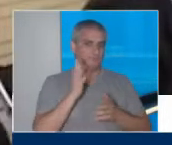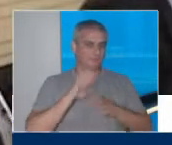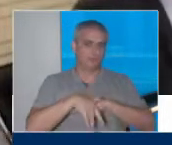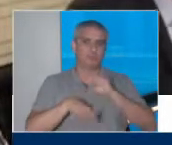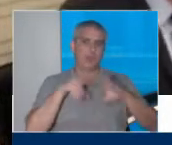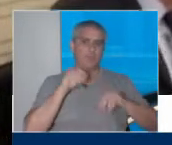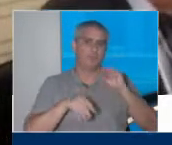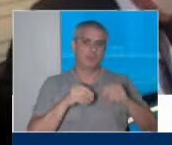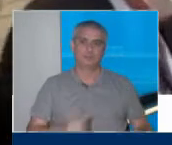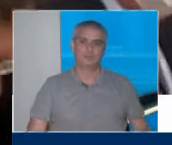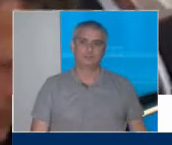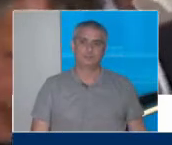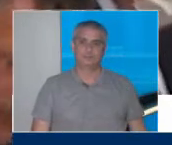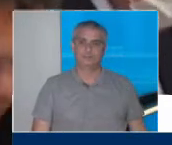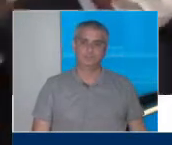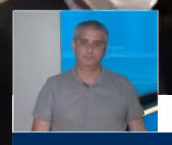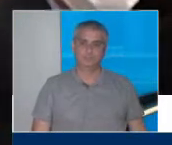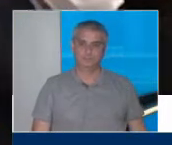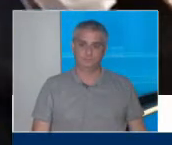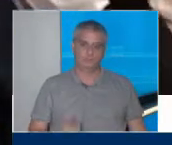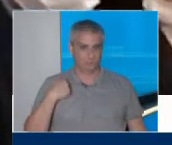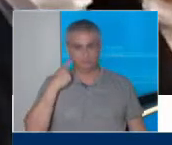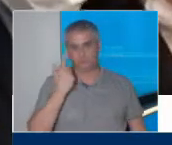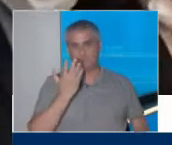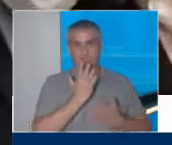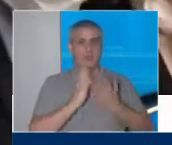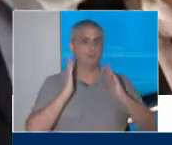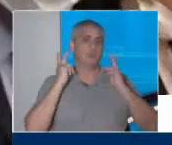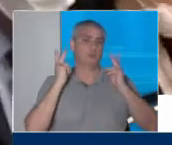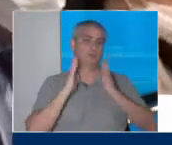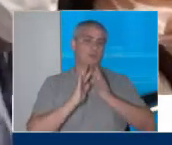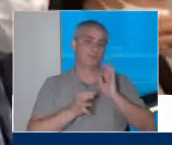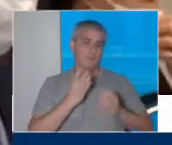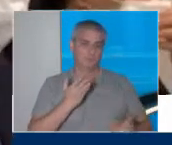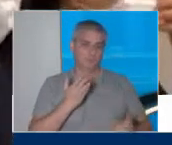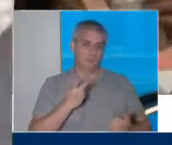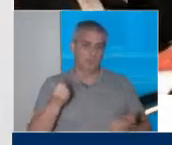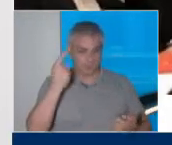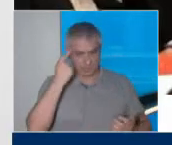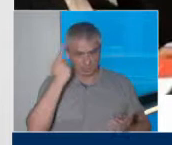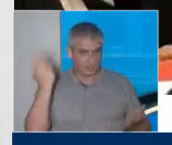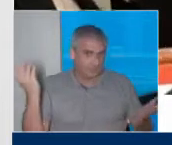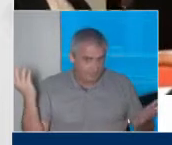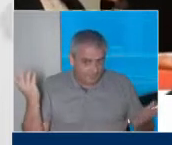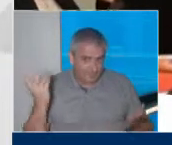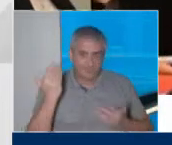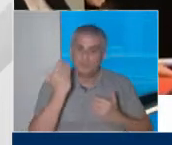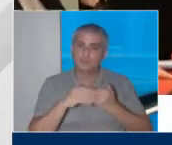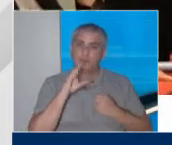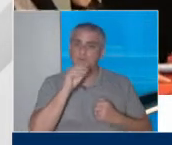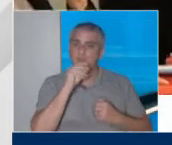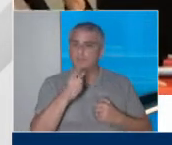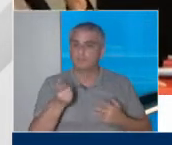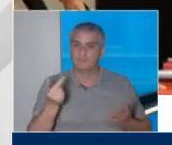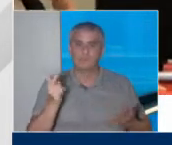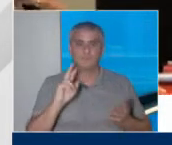הבחירות הזו? אני חושבת שזה חלק מהותי במערכת הבחירות הזאת, אתה יודע, בכוח הדיבורים על